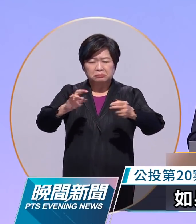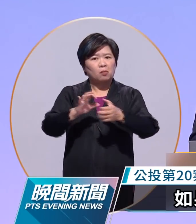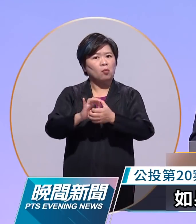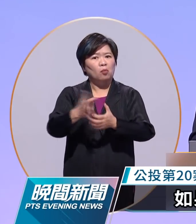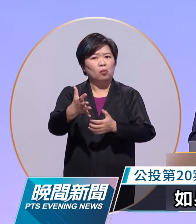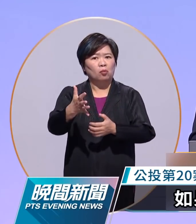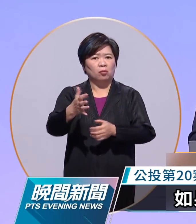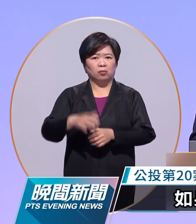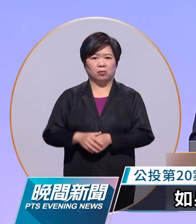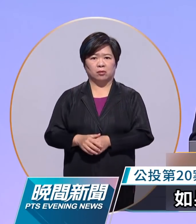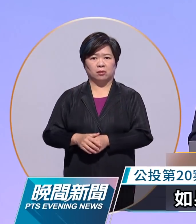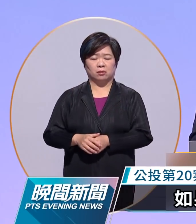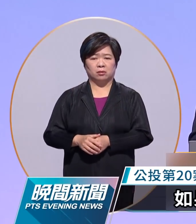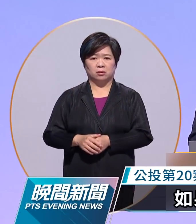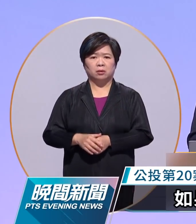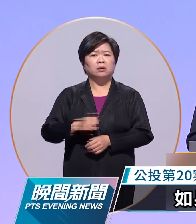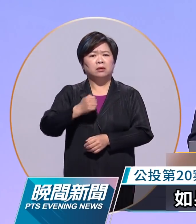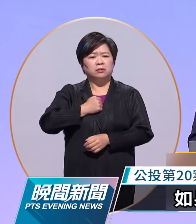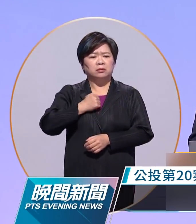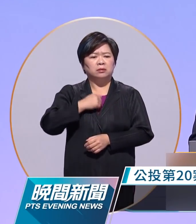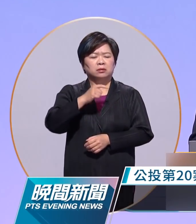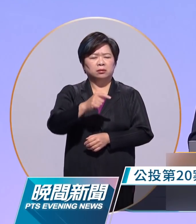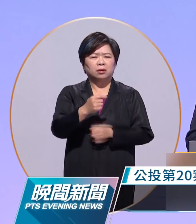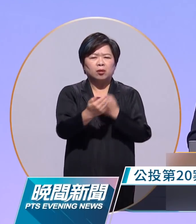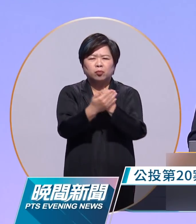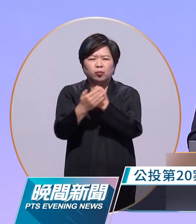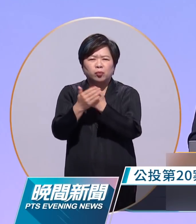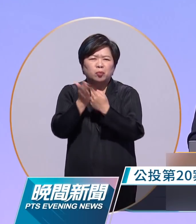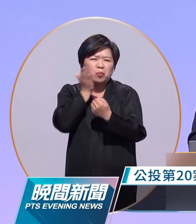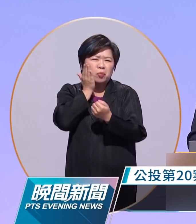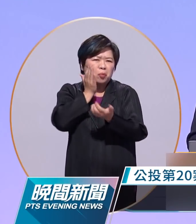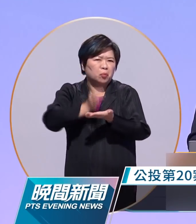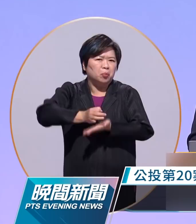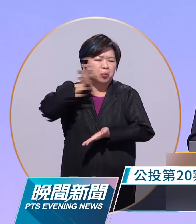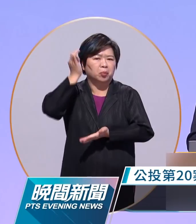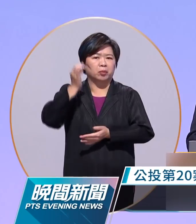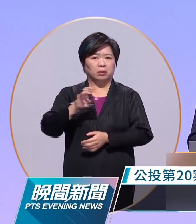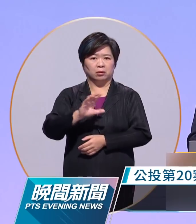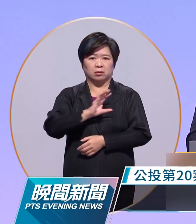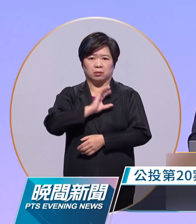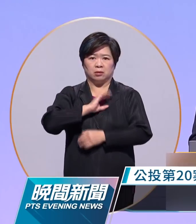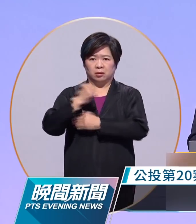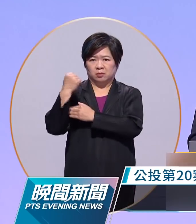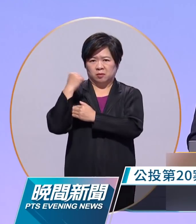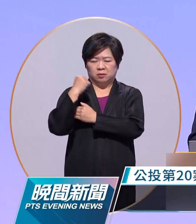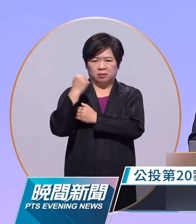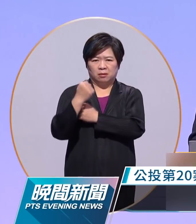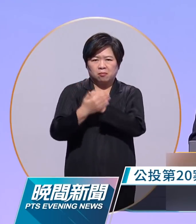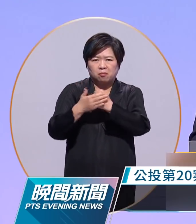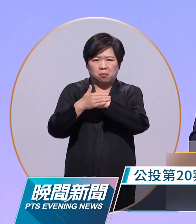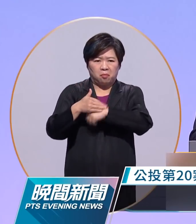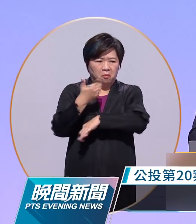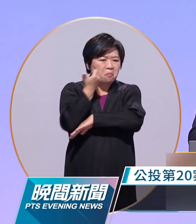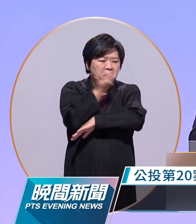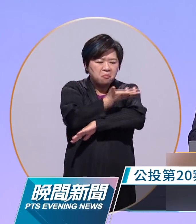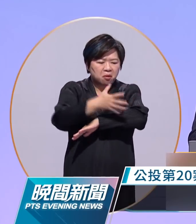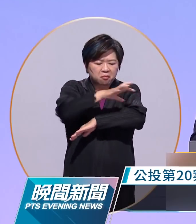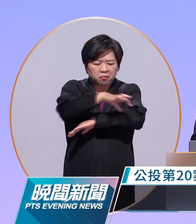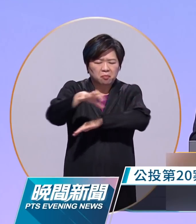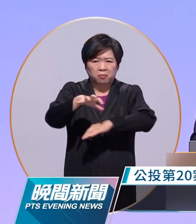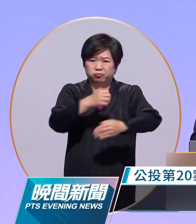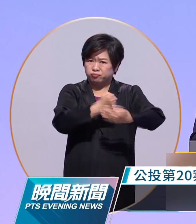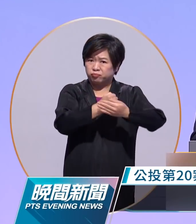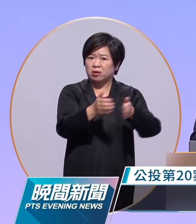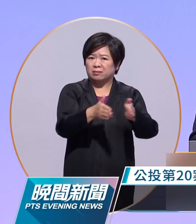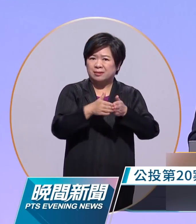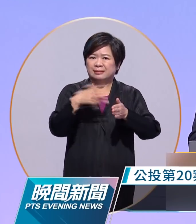果不是已经理解到藻礁的价值，为什么我们要全力留下完整超尖带的藻礁，再